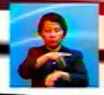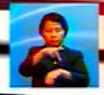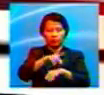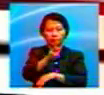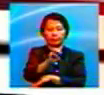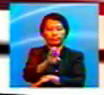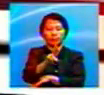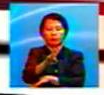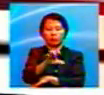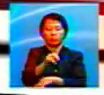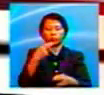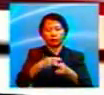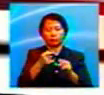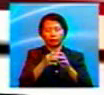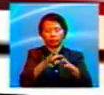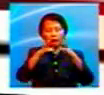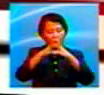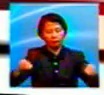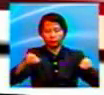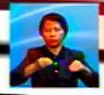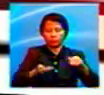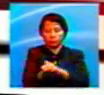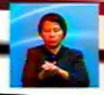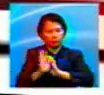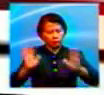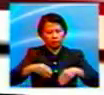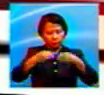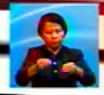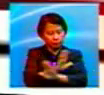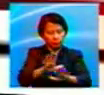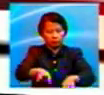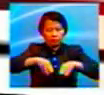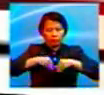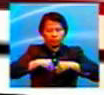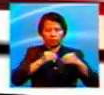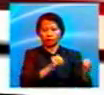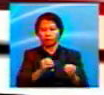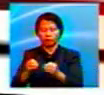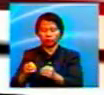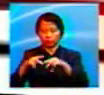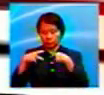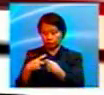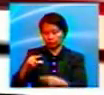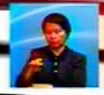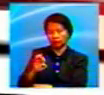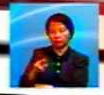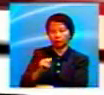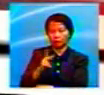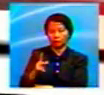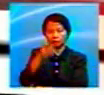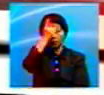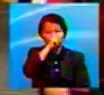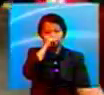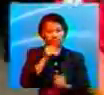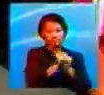itu dinamakan larian Hapuskan Rasuah, Jangan Beri, Jangan Terima, anjuran Parti Gerakan. Datuk Seri Najib yang diiringi